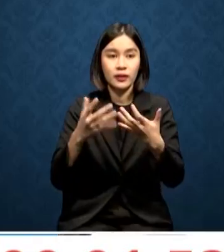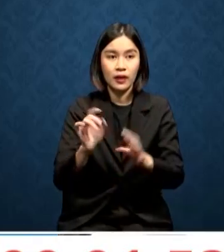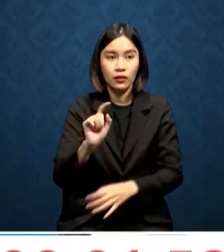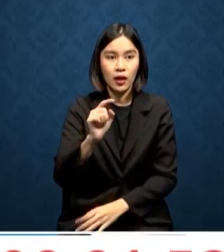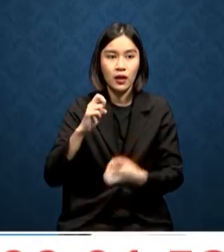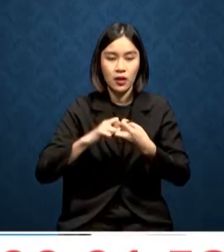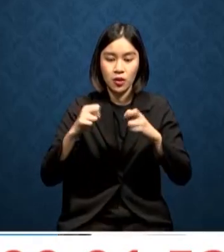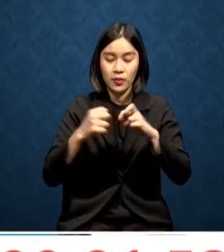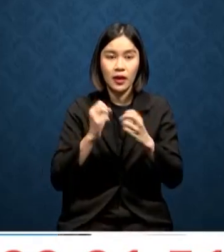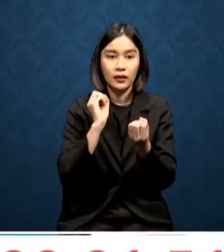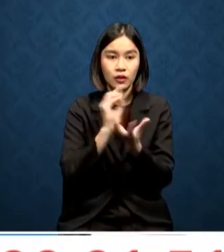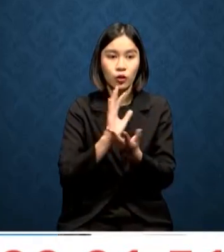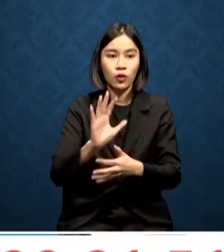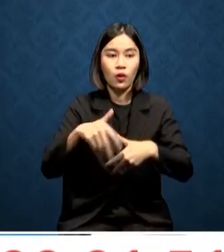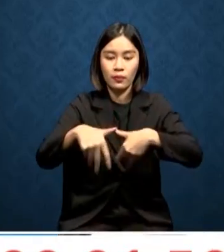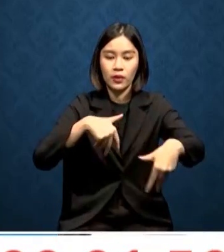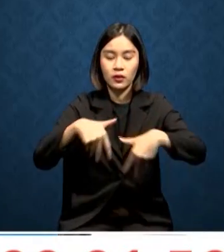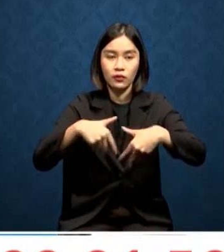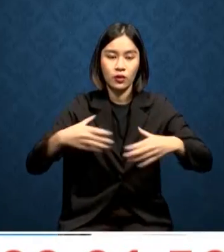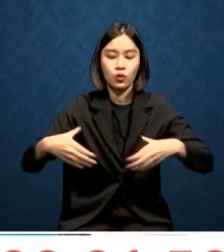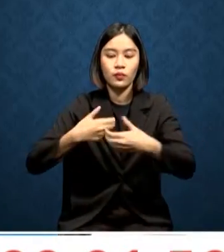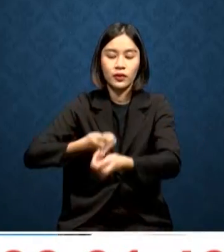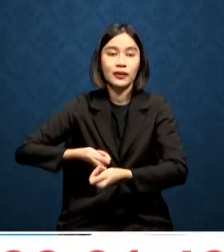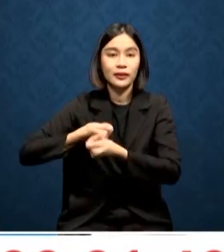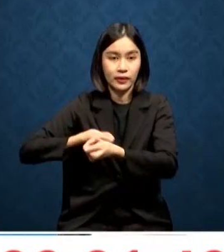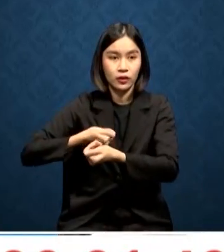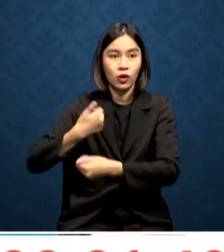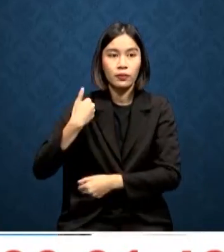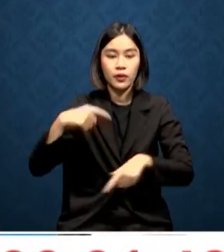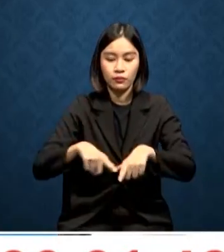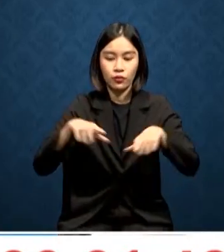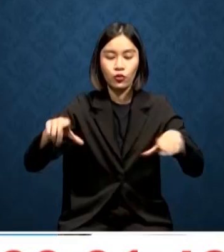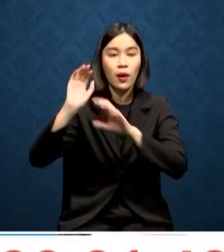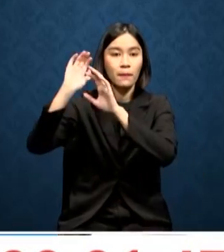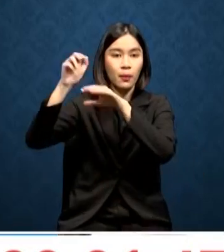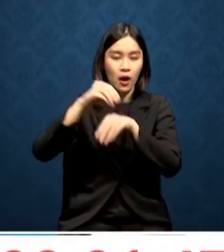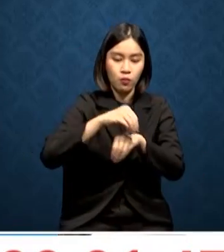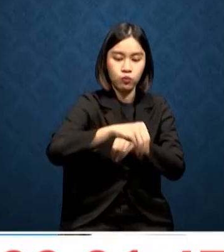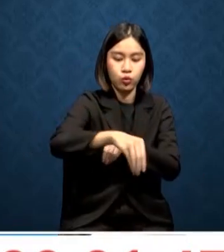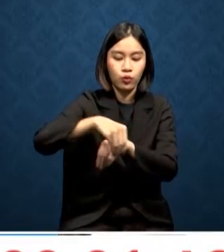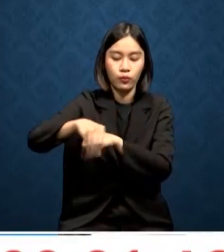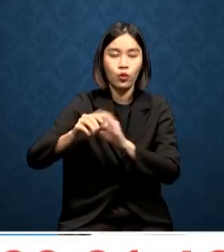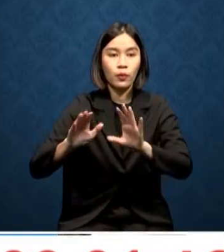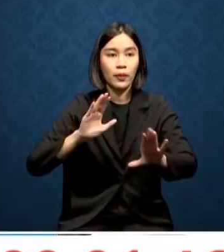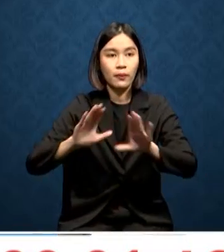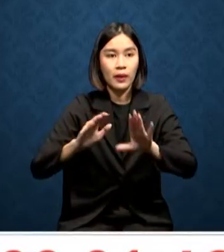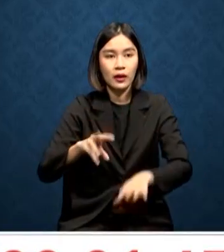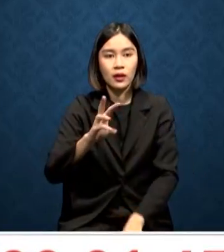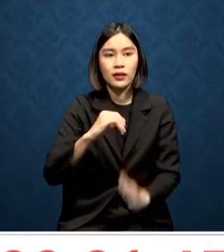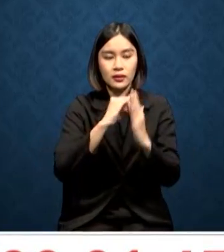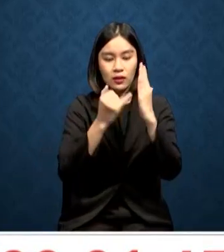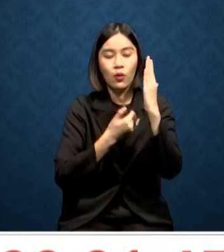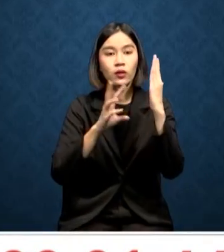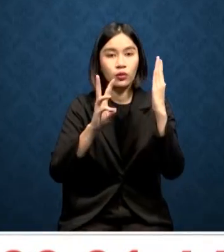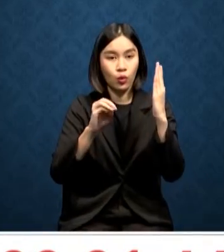าปัญหาที่เกิดขึ้นของพี่น้องชาวเกษตรกรนะคะเรามีพื้นที่ปลูกมะพร้าวประมาณ60กว่าจังหวัดนะ